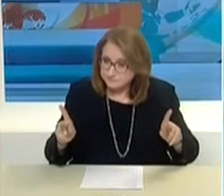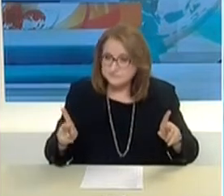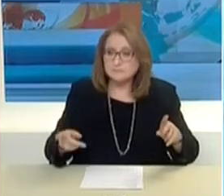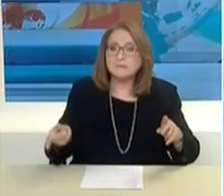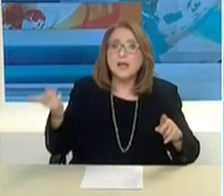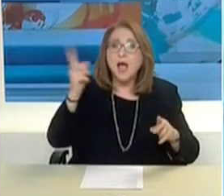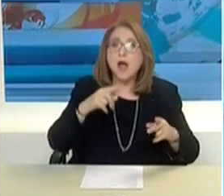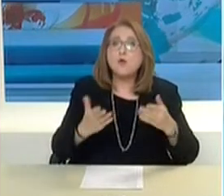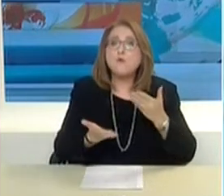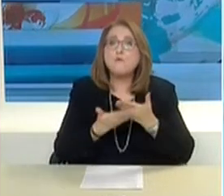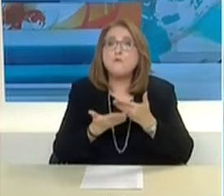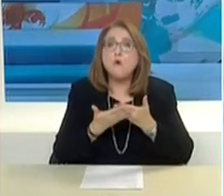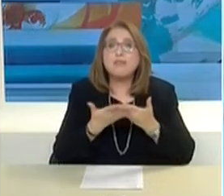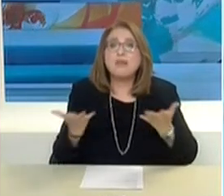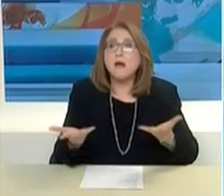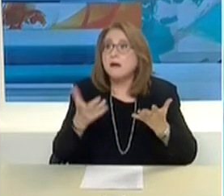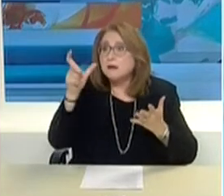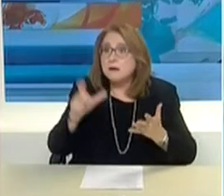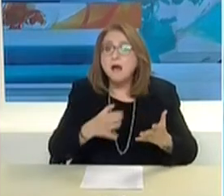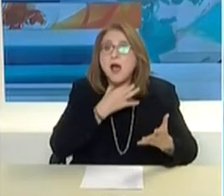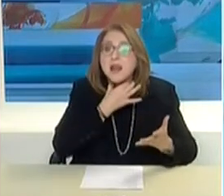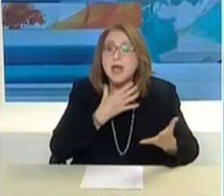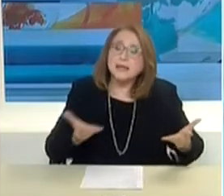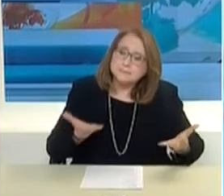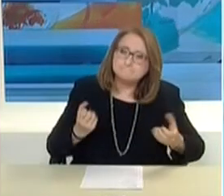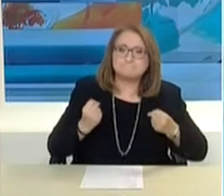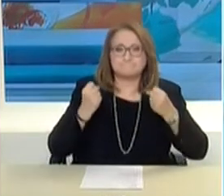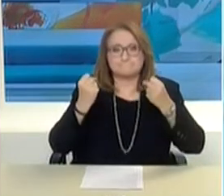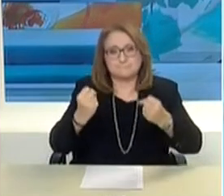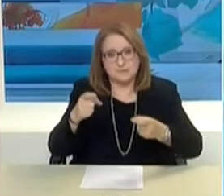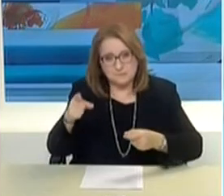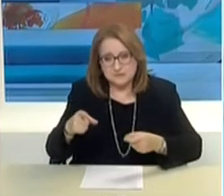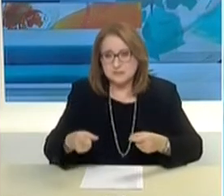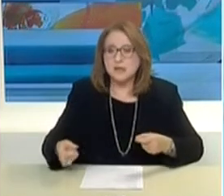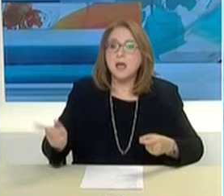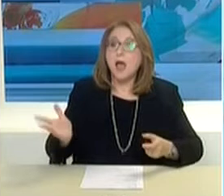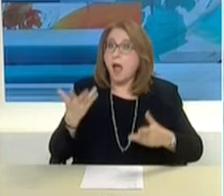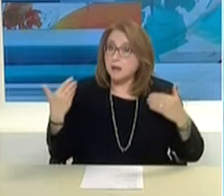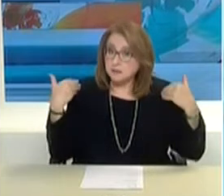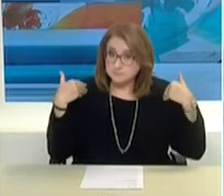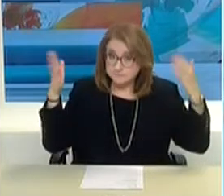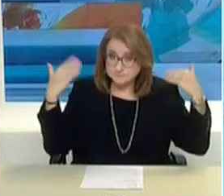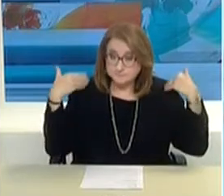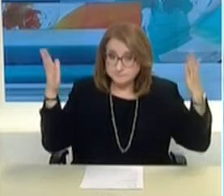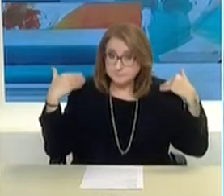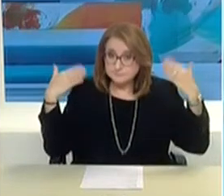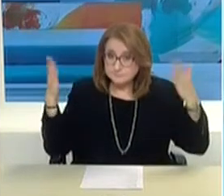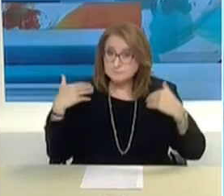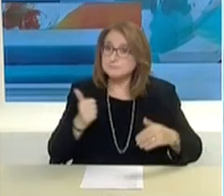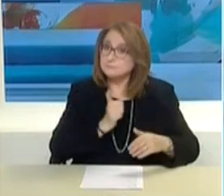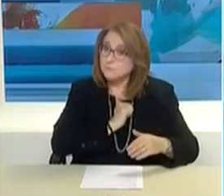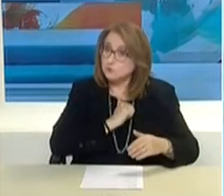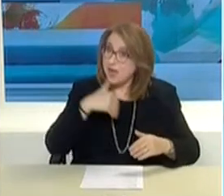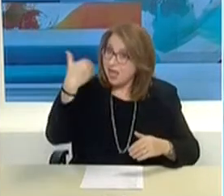για παροχή βοήθεια σε ανθρώπους που βρίσκονται σε πραγματική ανάγκη, σωματική άσκηση σε εξωτερικό χώρο ατομικά ή